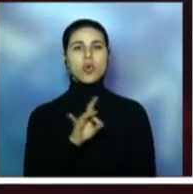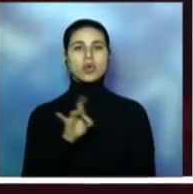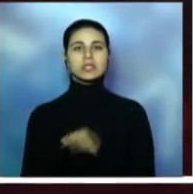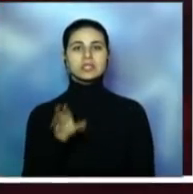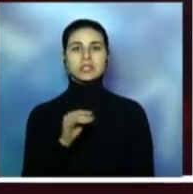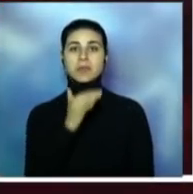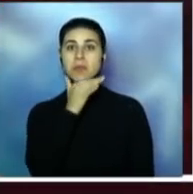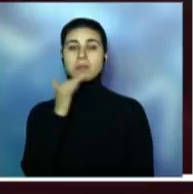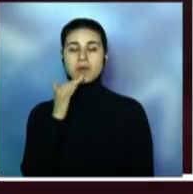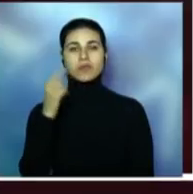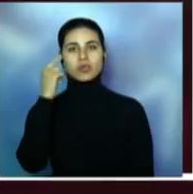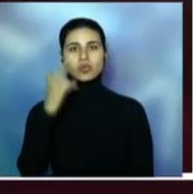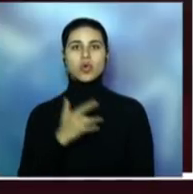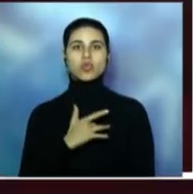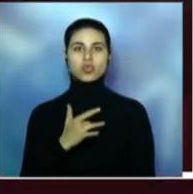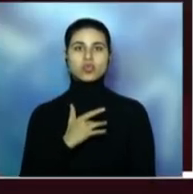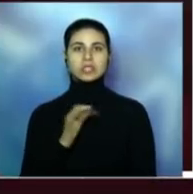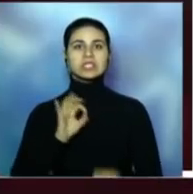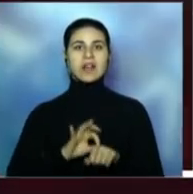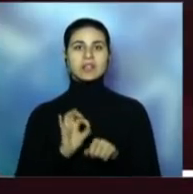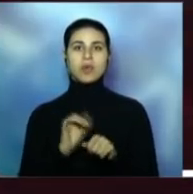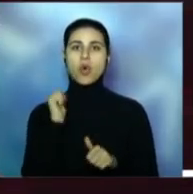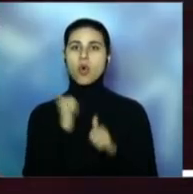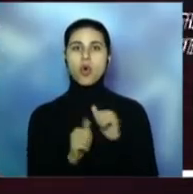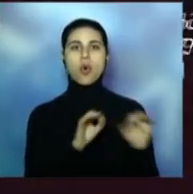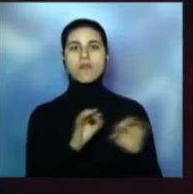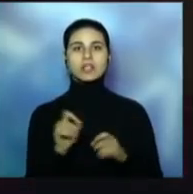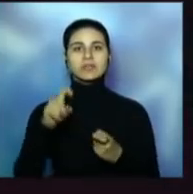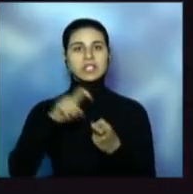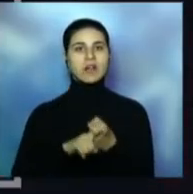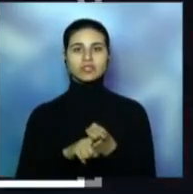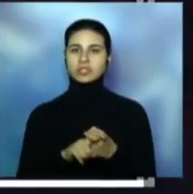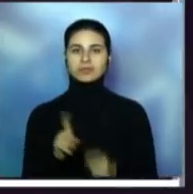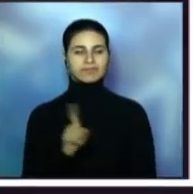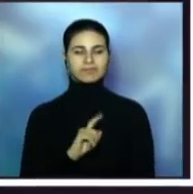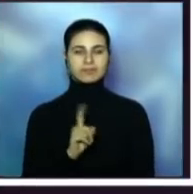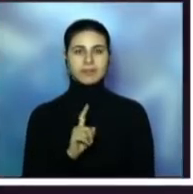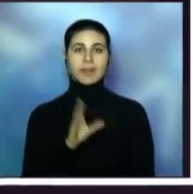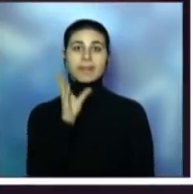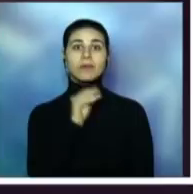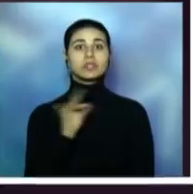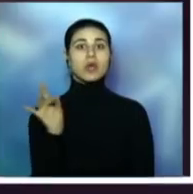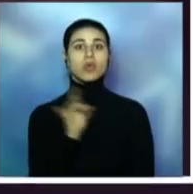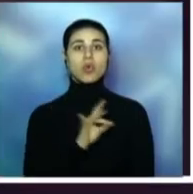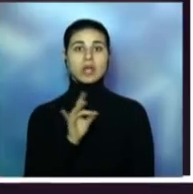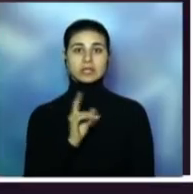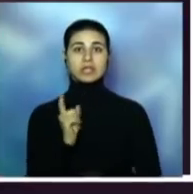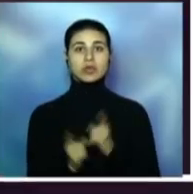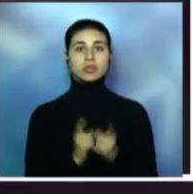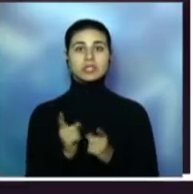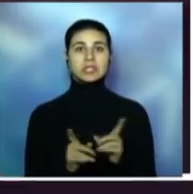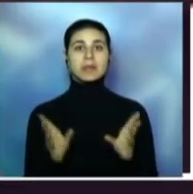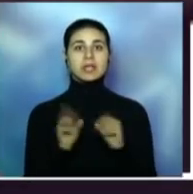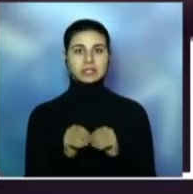მაჩვენებელი გულის დაავადებებთან ყოველთვის კავშირშია. ნომერ პირველი მითია. ქოლესტერინის დონის მოწესრიგებასთან